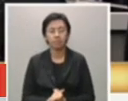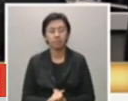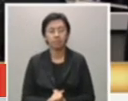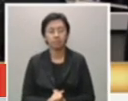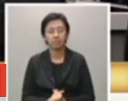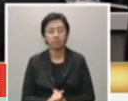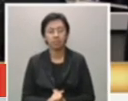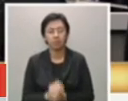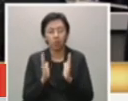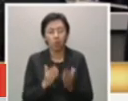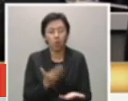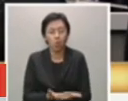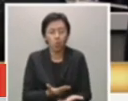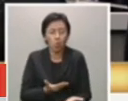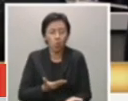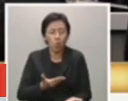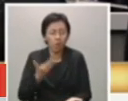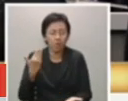คนรวย